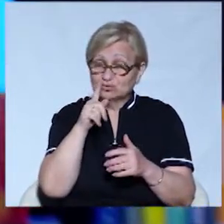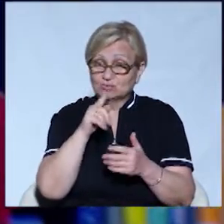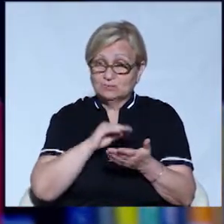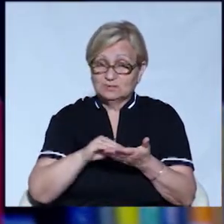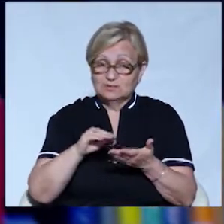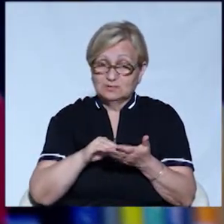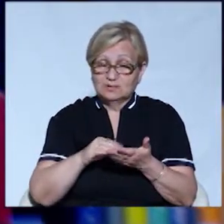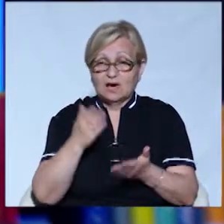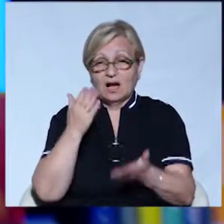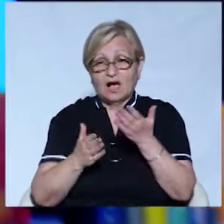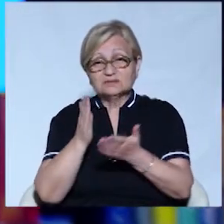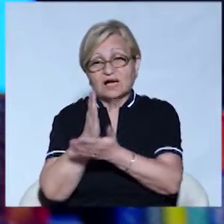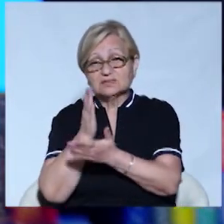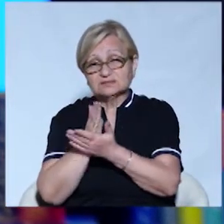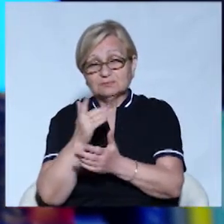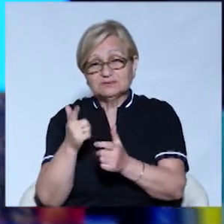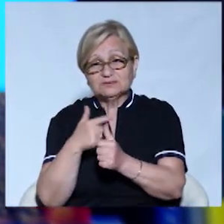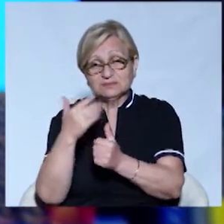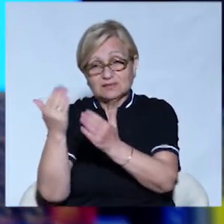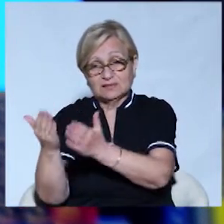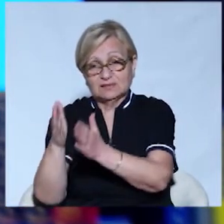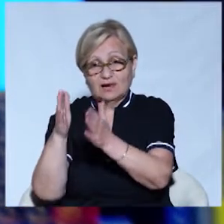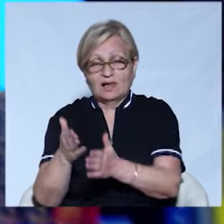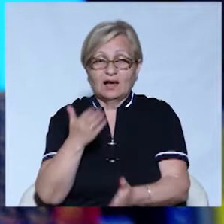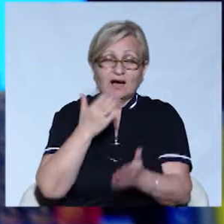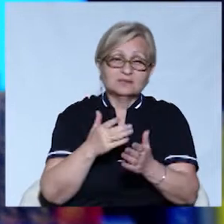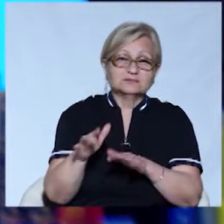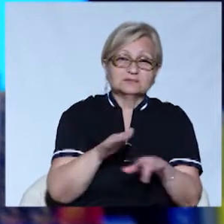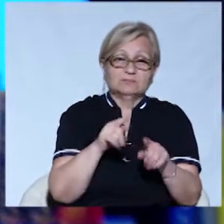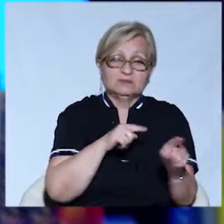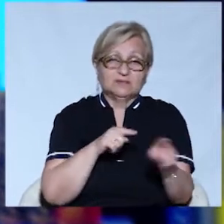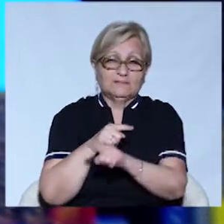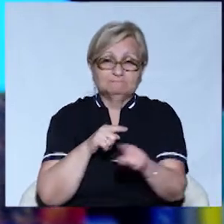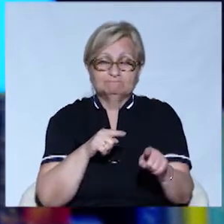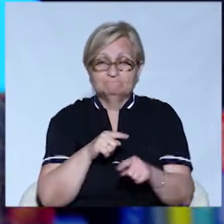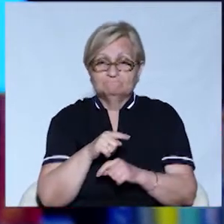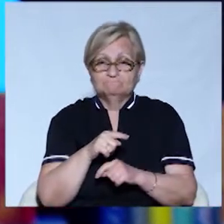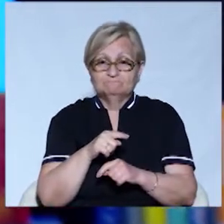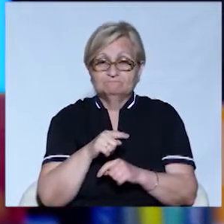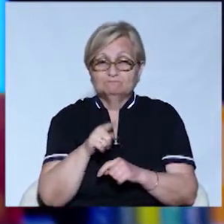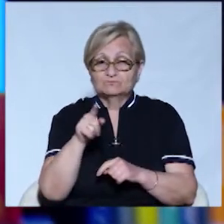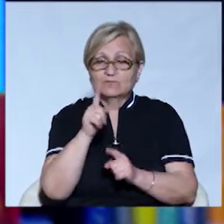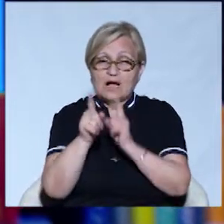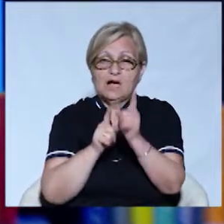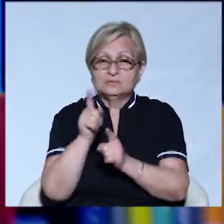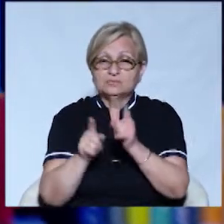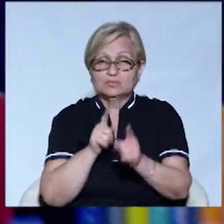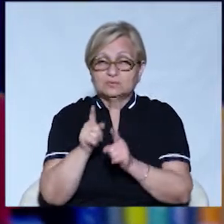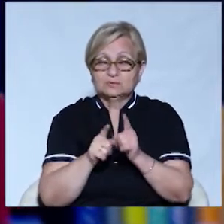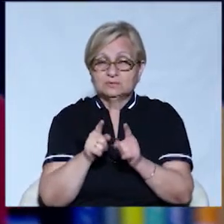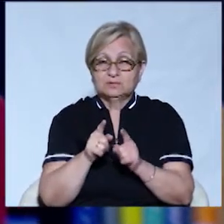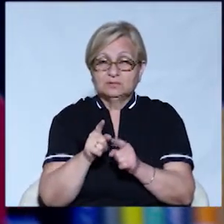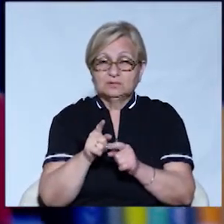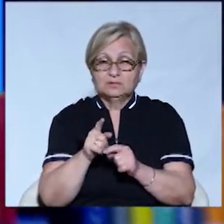გიწერიათ ან არსებითი სახელი, ან ზმნა. და გაასწორეთ.